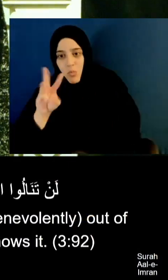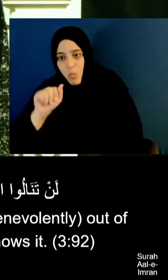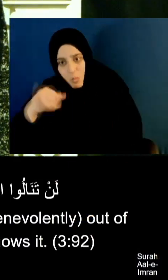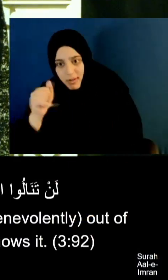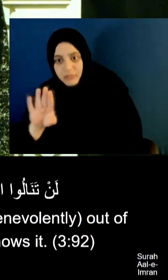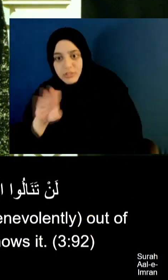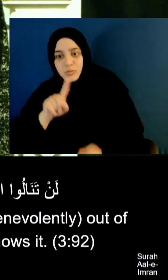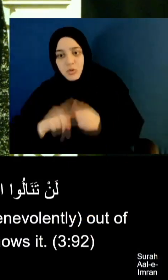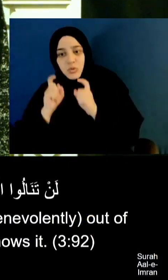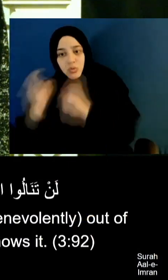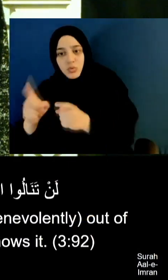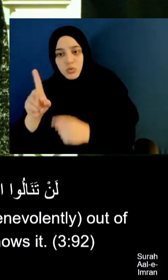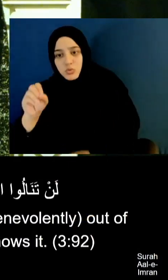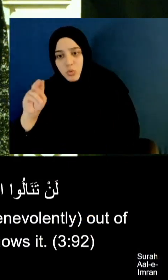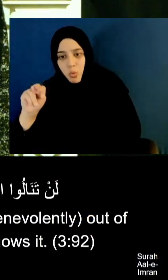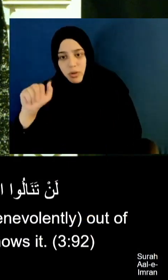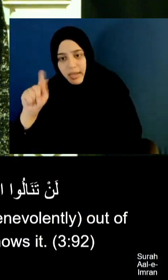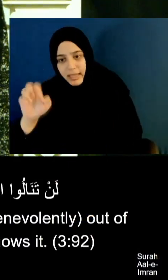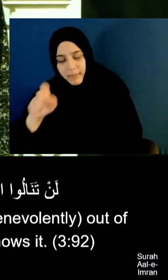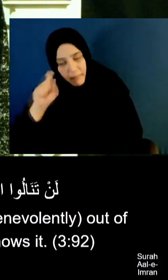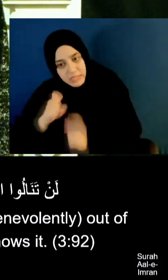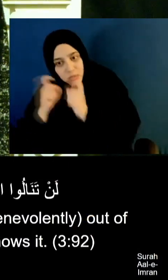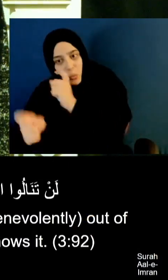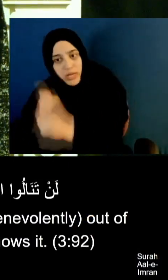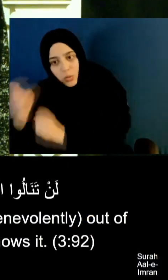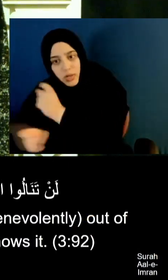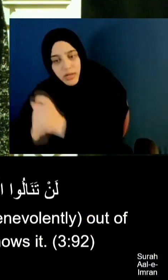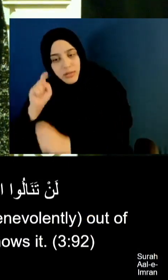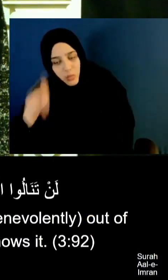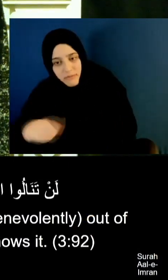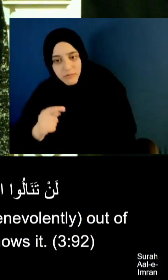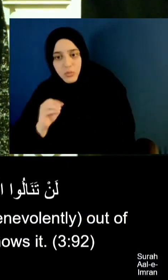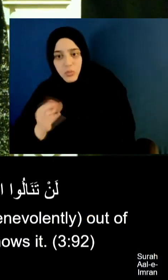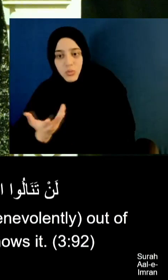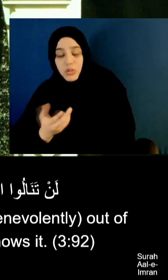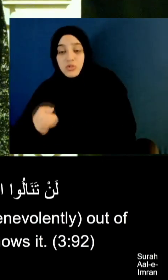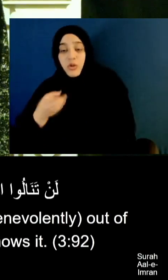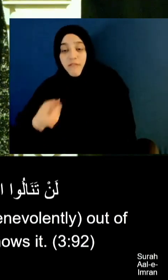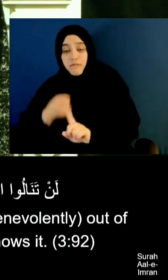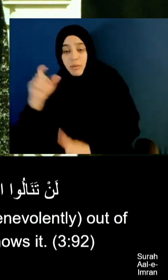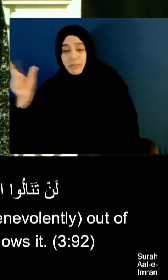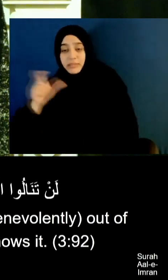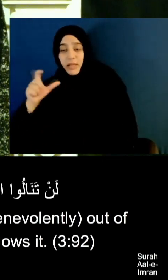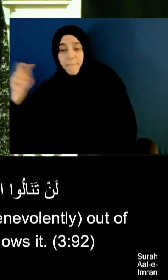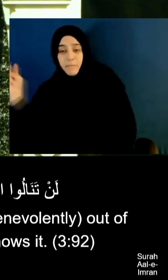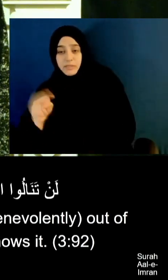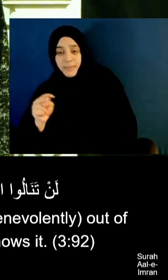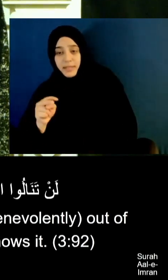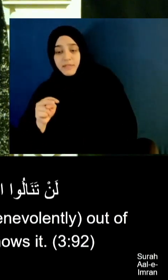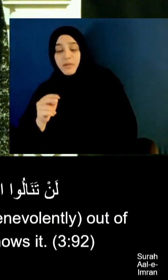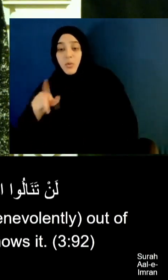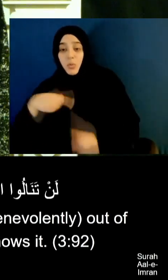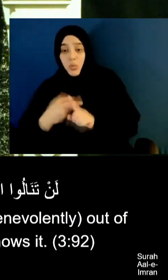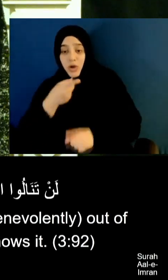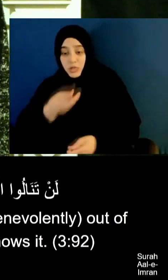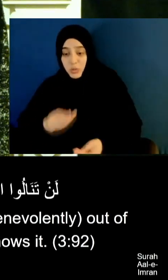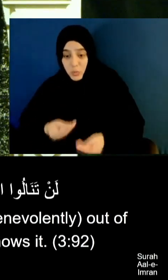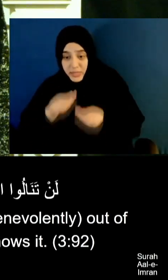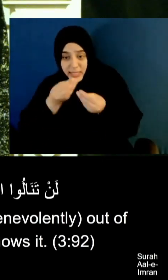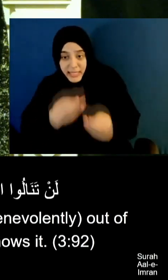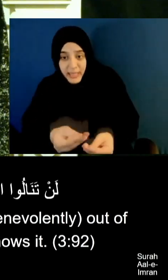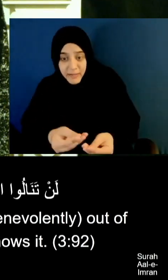حتى تنفقوا مما تحبون. So from the Islamic perspective, when you are given by Allah, it